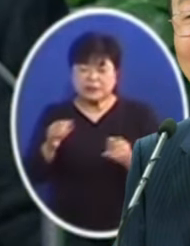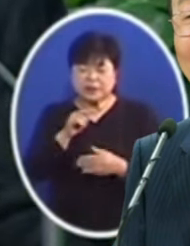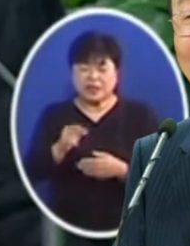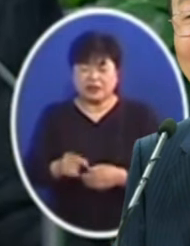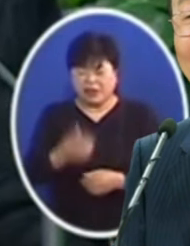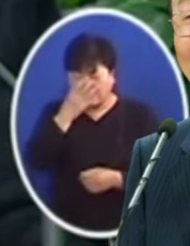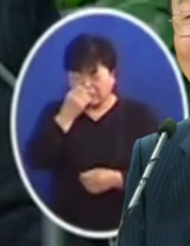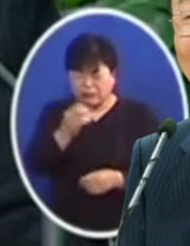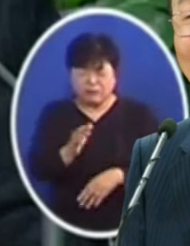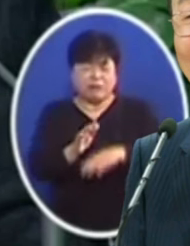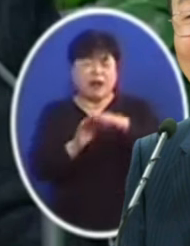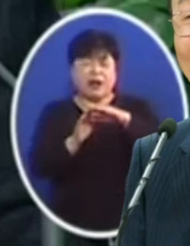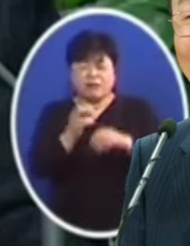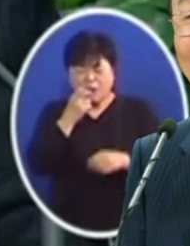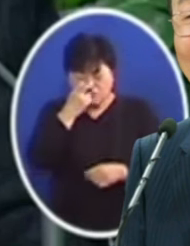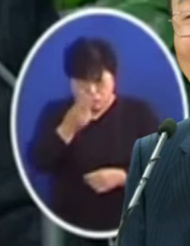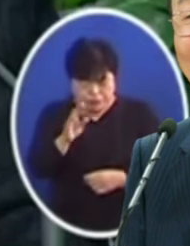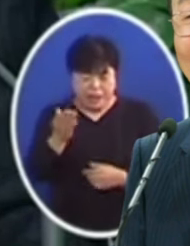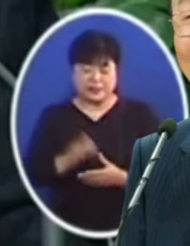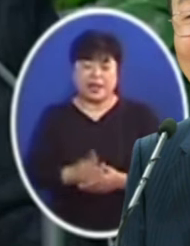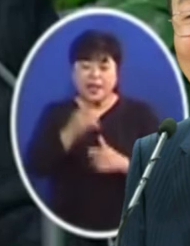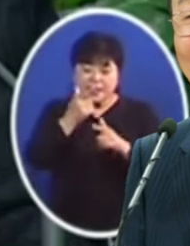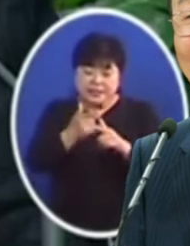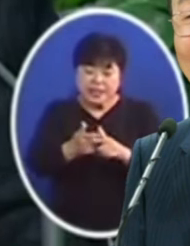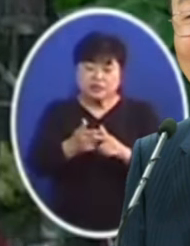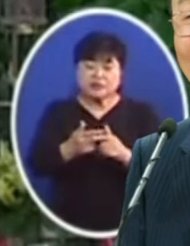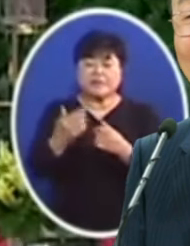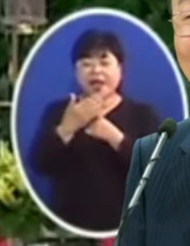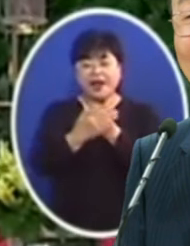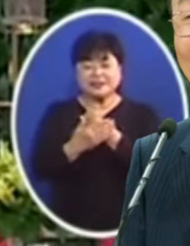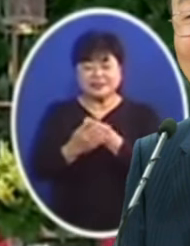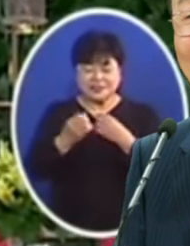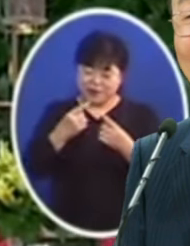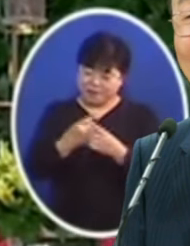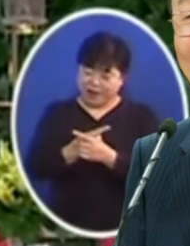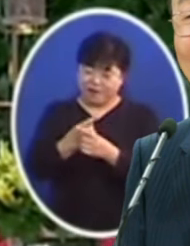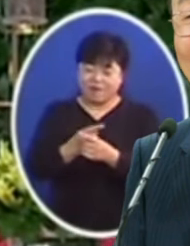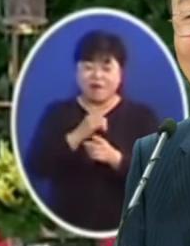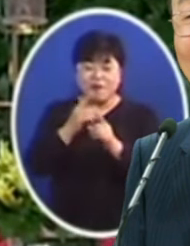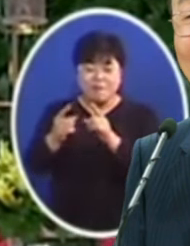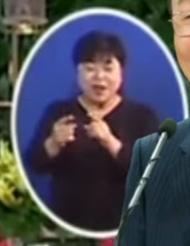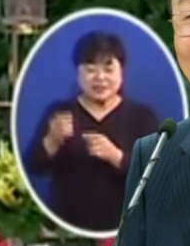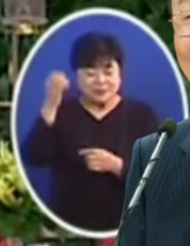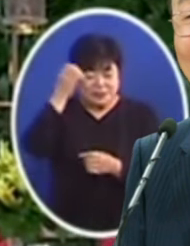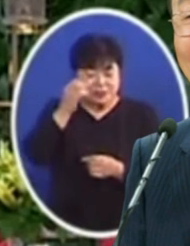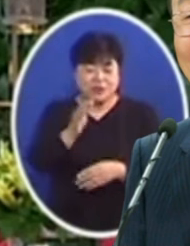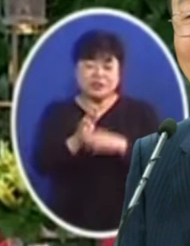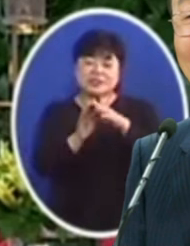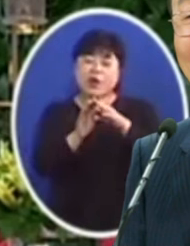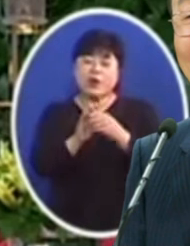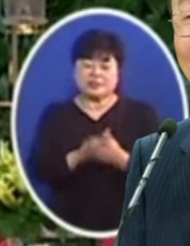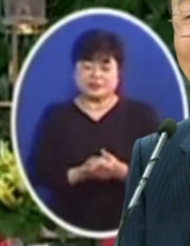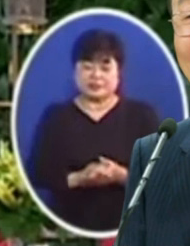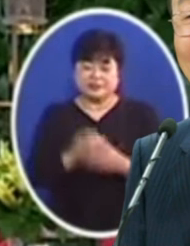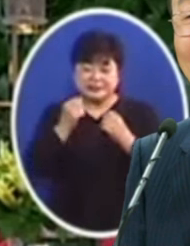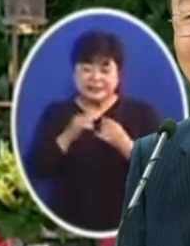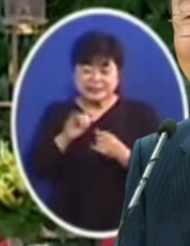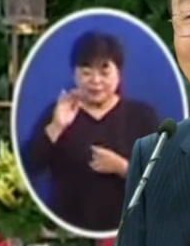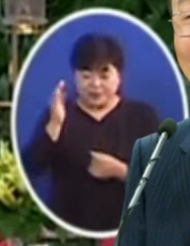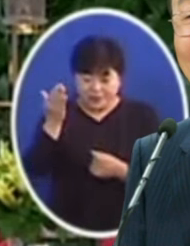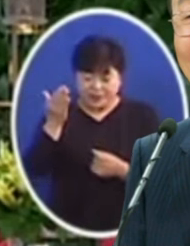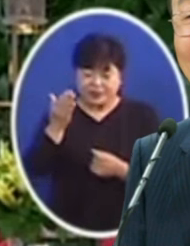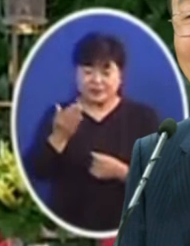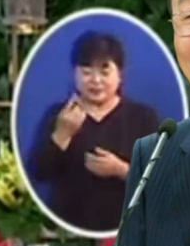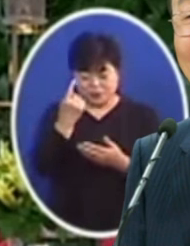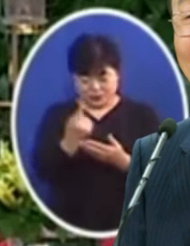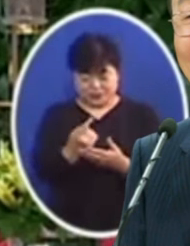있으면 부패할 수밖에 없습니다. 예수님은 은혜로 새 사람이 되어 말씀과 성령으로 채워서 사는 사람이 되게 하려고